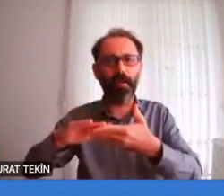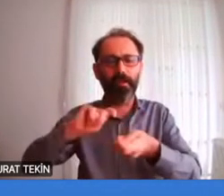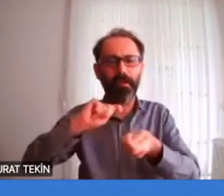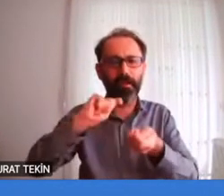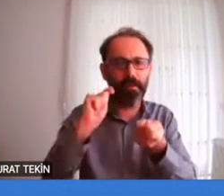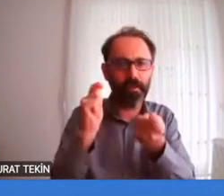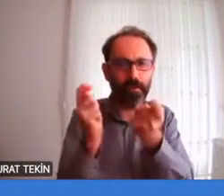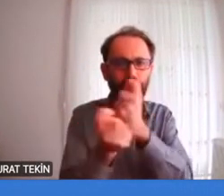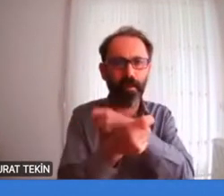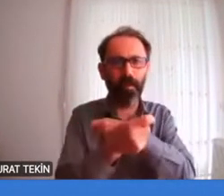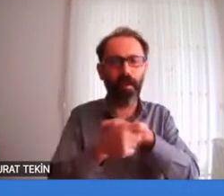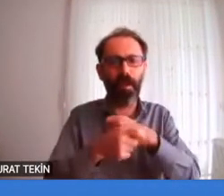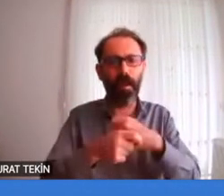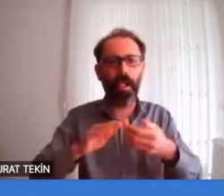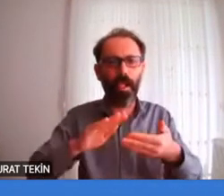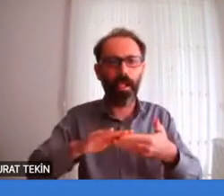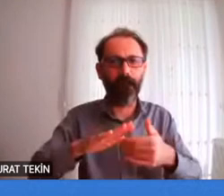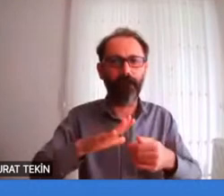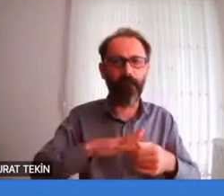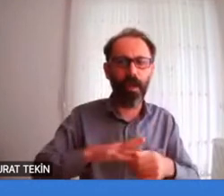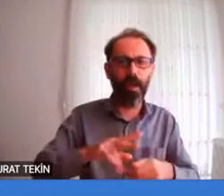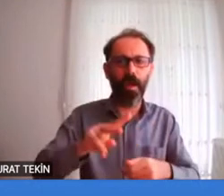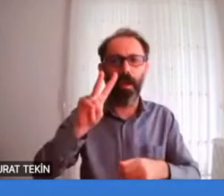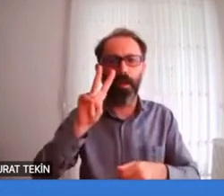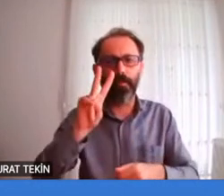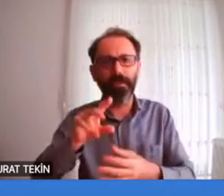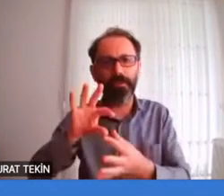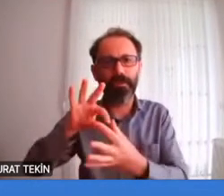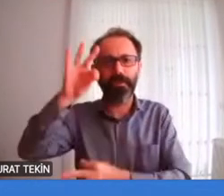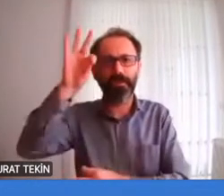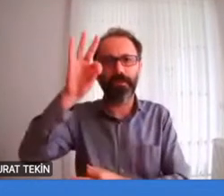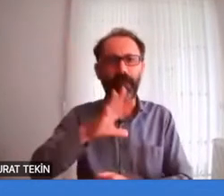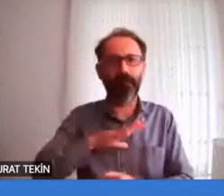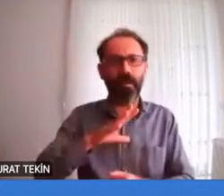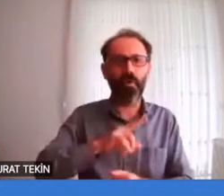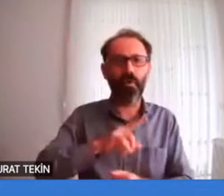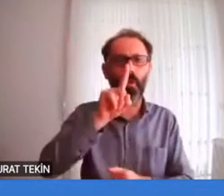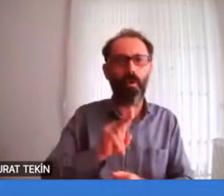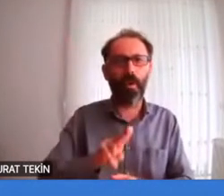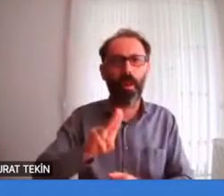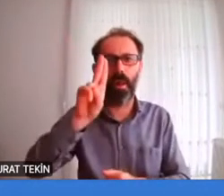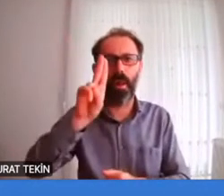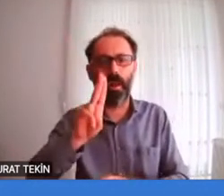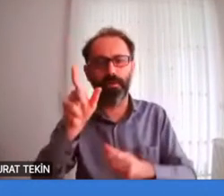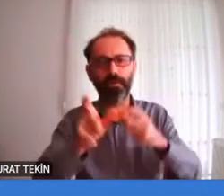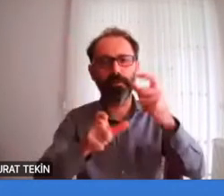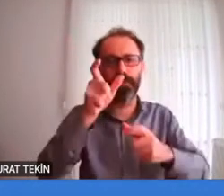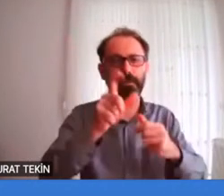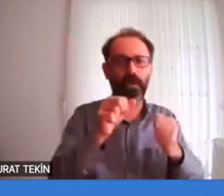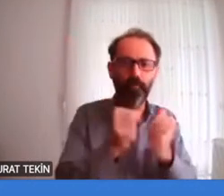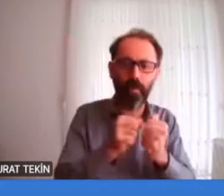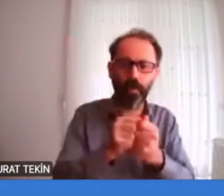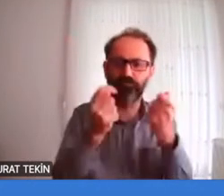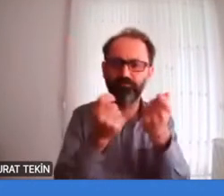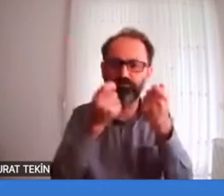gördüğünüz arkadaşlarımızla, 1 kişi daha var. Şu anda burada 17 kişi normalde bizim takım, ekibimiz,